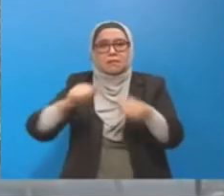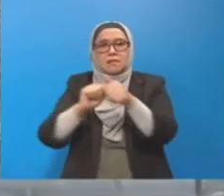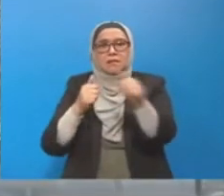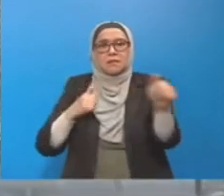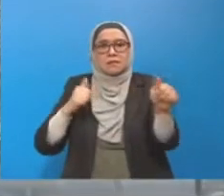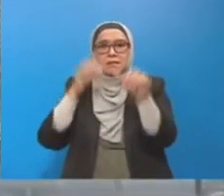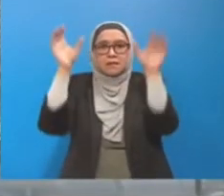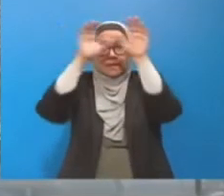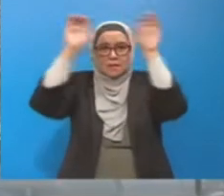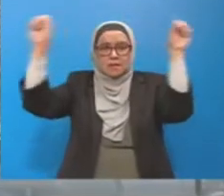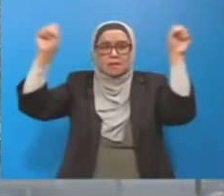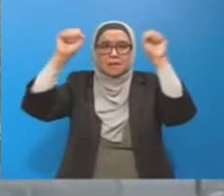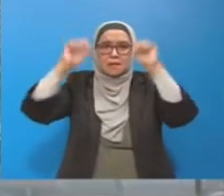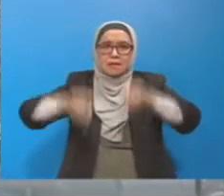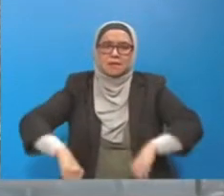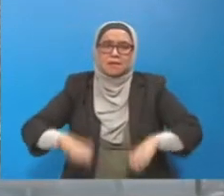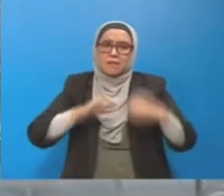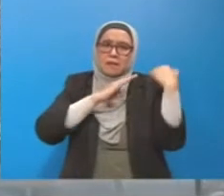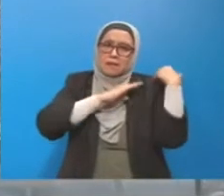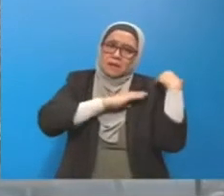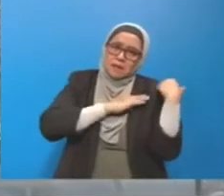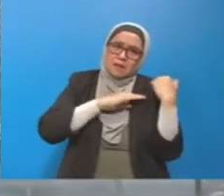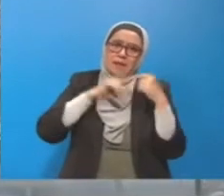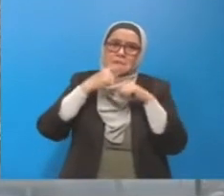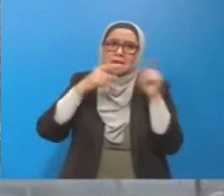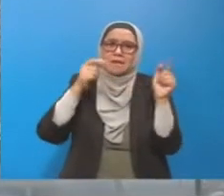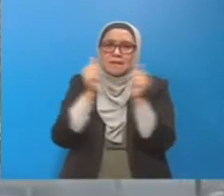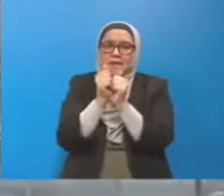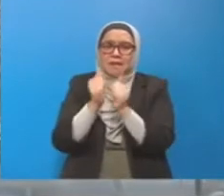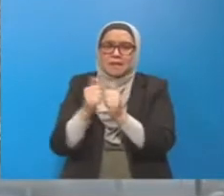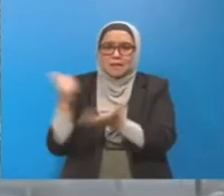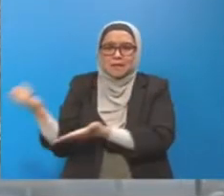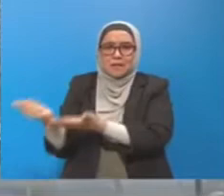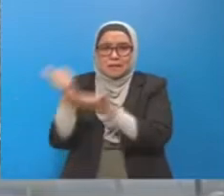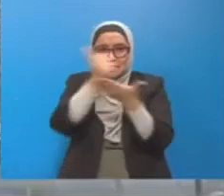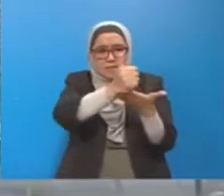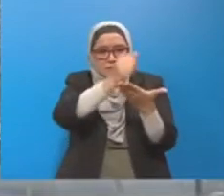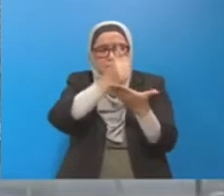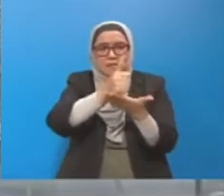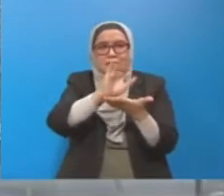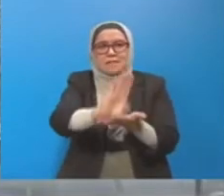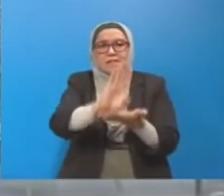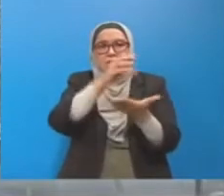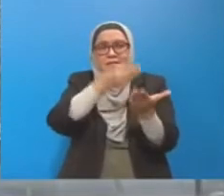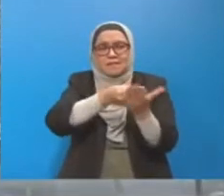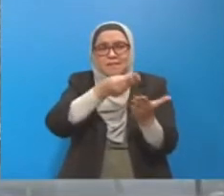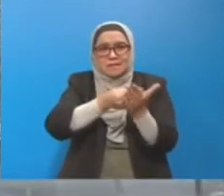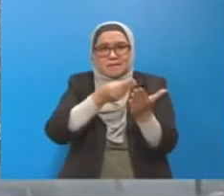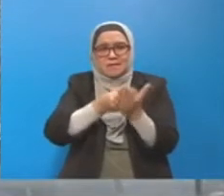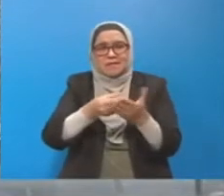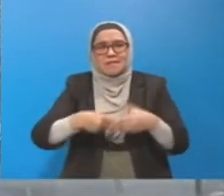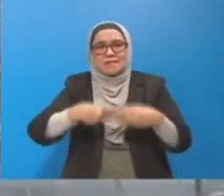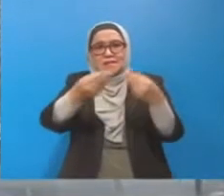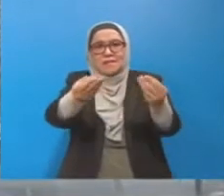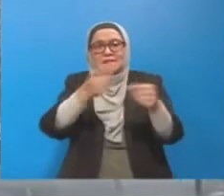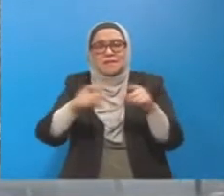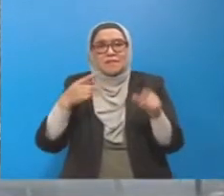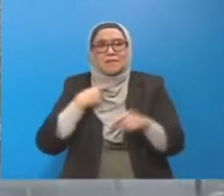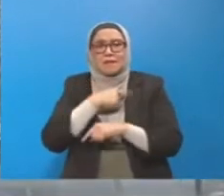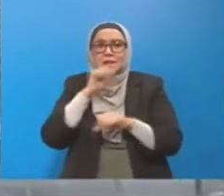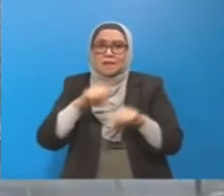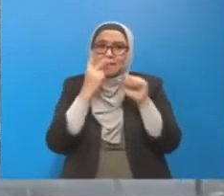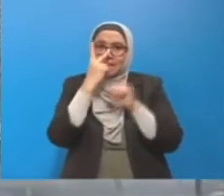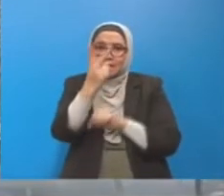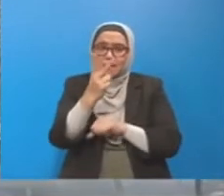diringankan melalui bantuan keuangan yang disalurkan jadi kita juga melihat Esprit aside pada majikan terhadap pekerja-pekerja ketika